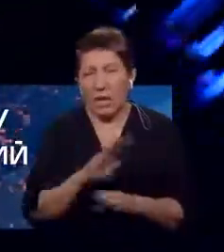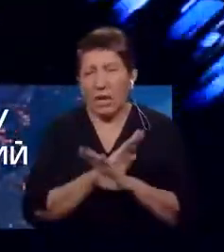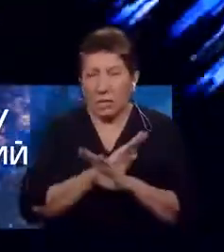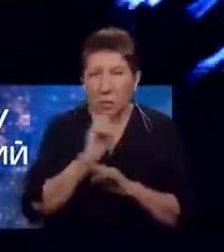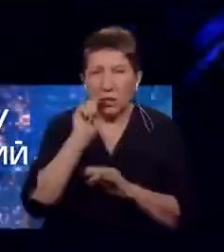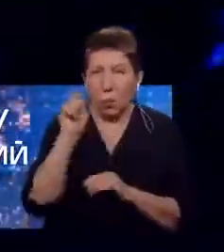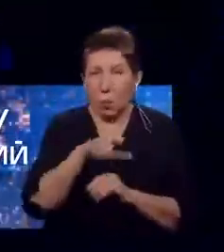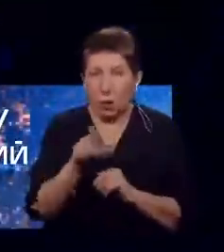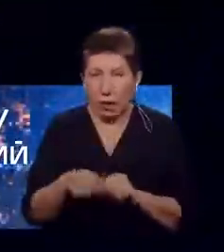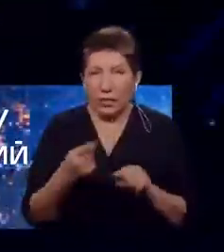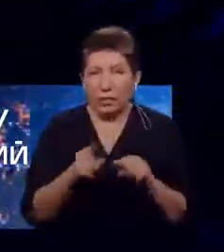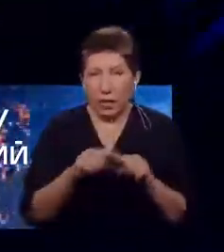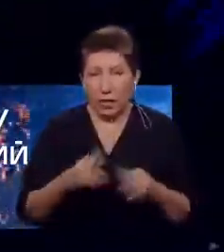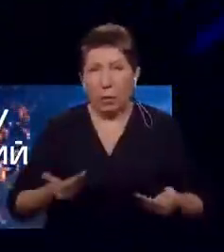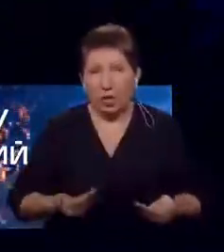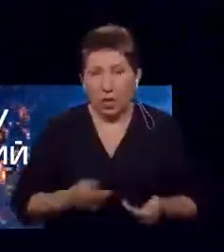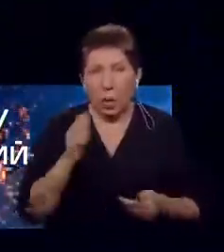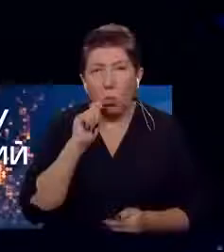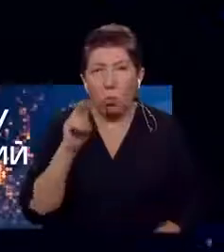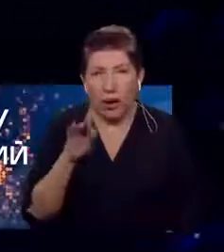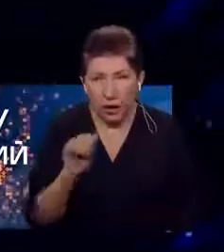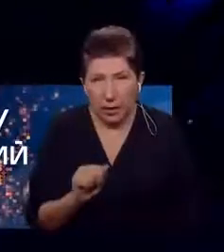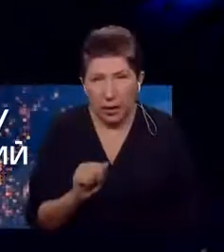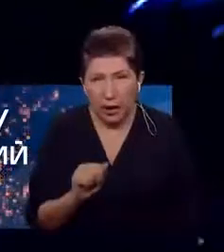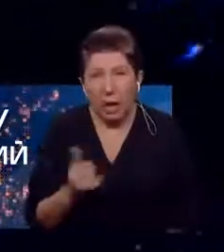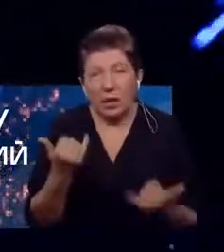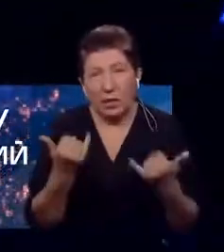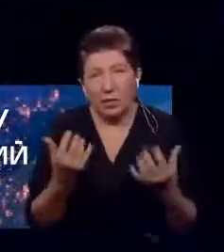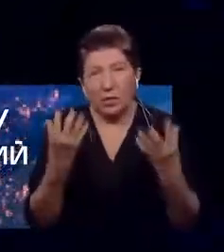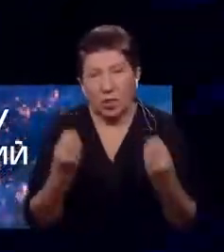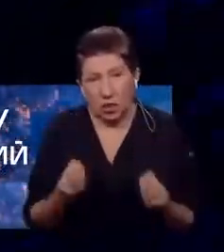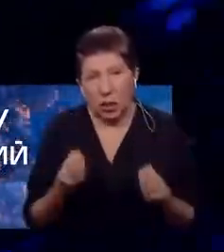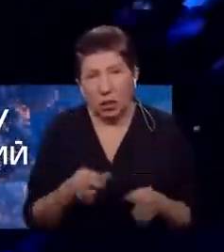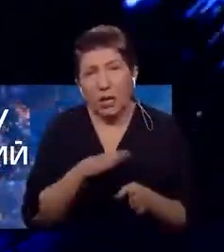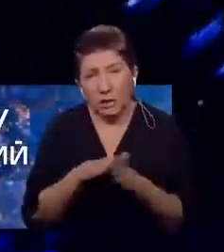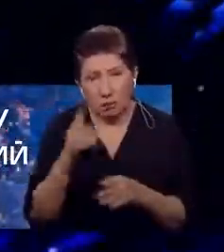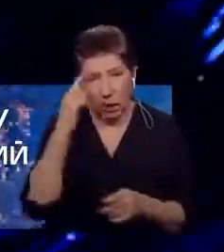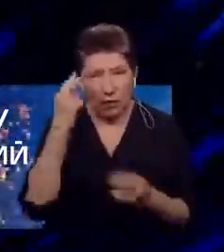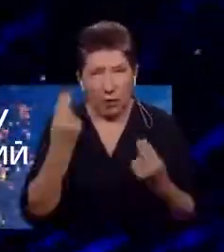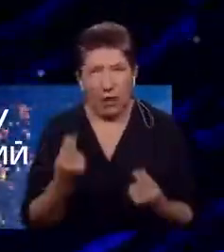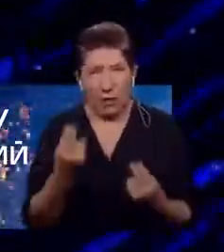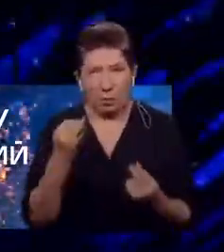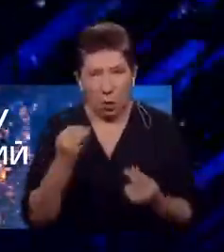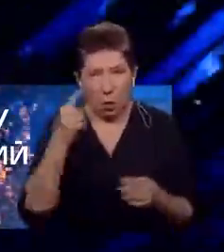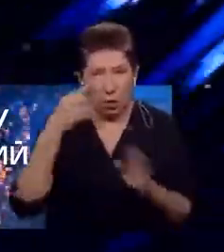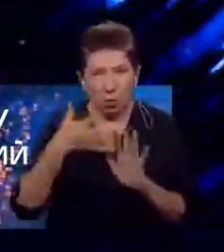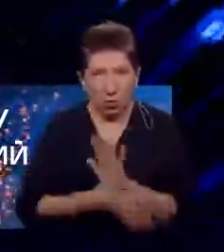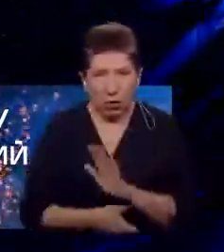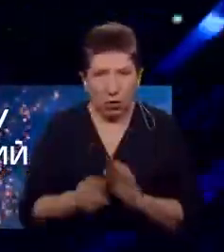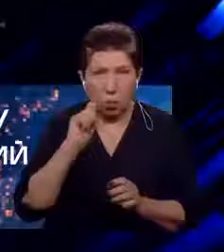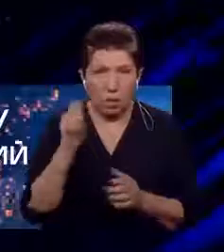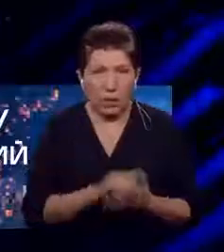українців, які пережила Україна, на сьогоднішній день зробив тверезішим і розумнішим українське